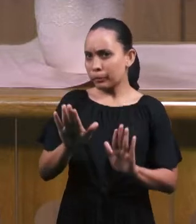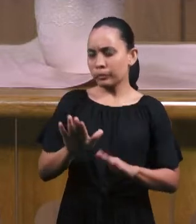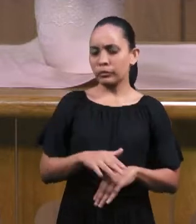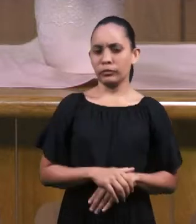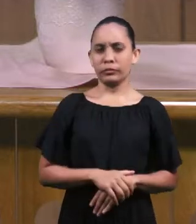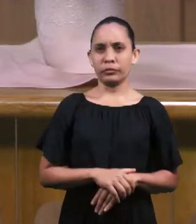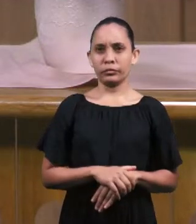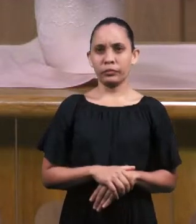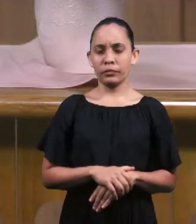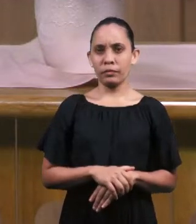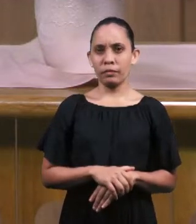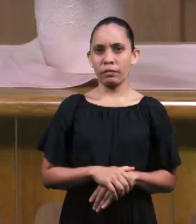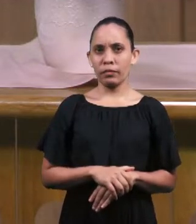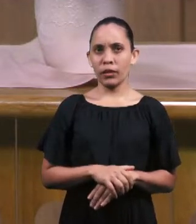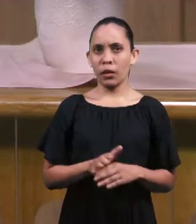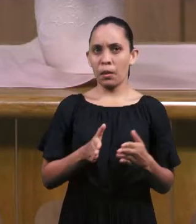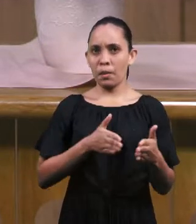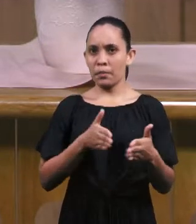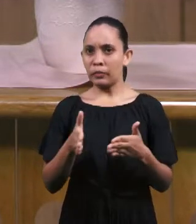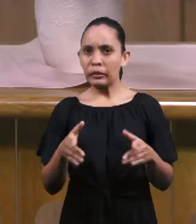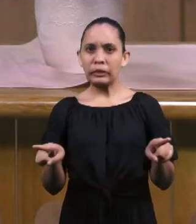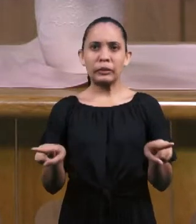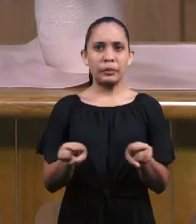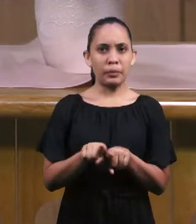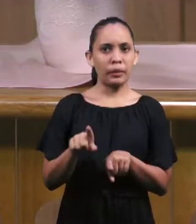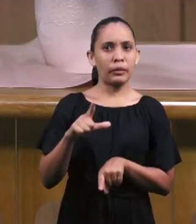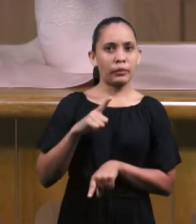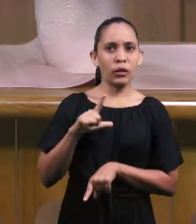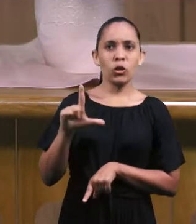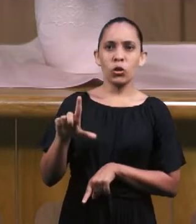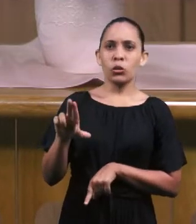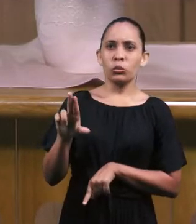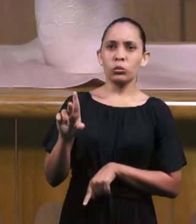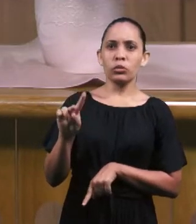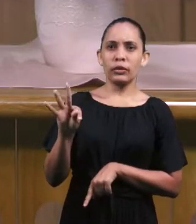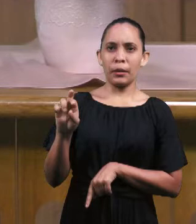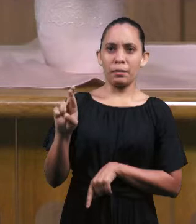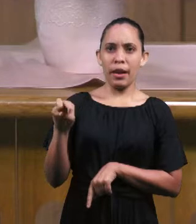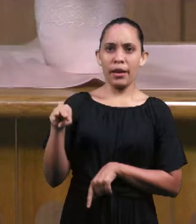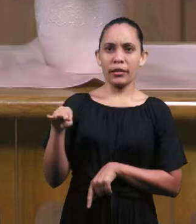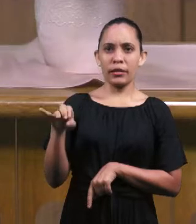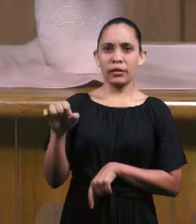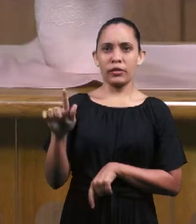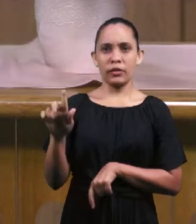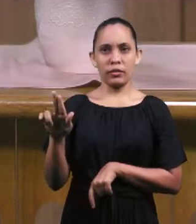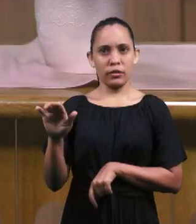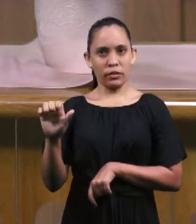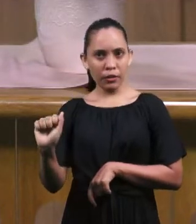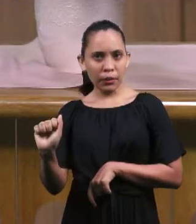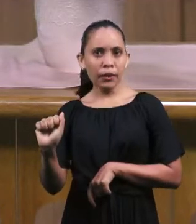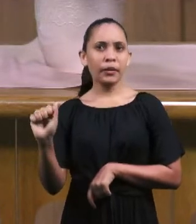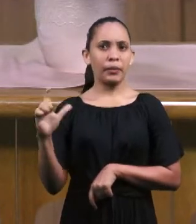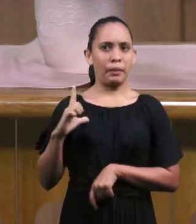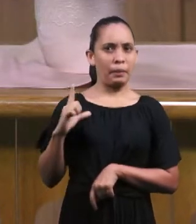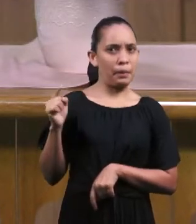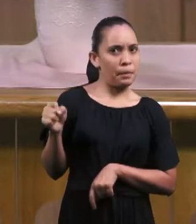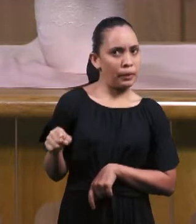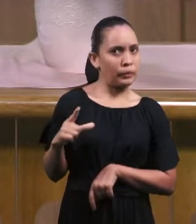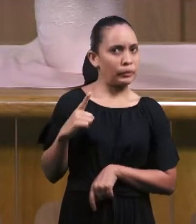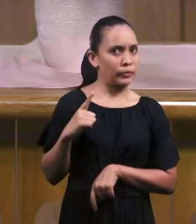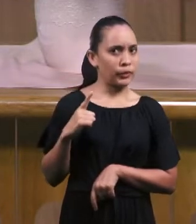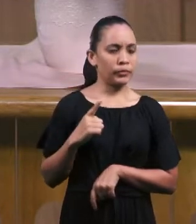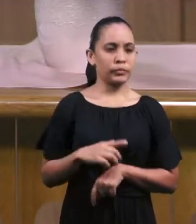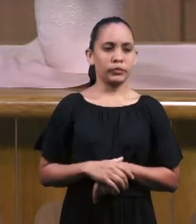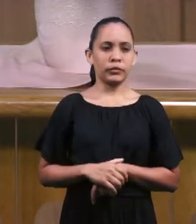siècle. Nous avons le cas de Gutenberg qui invente la presse et grands artistes et